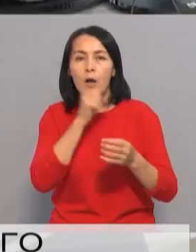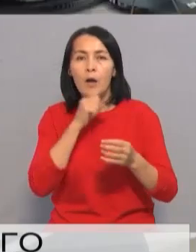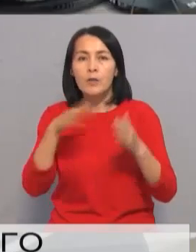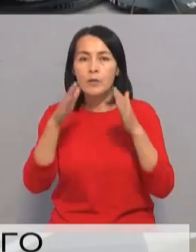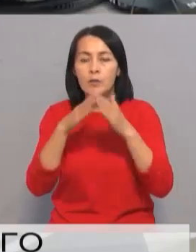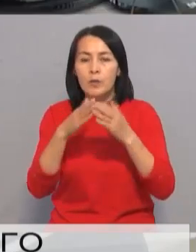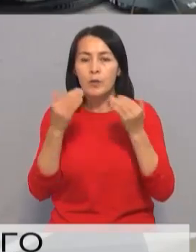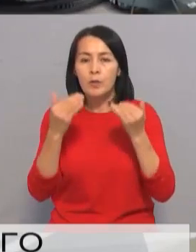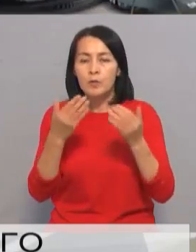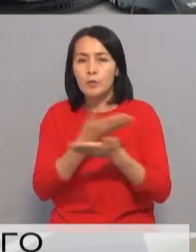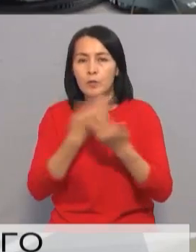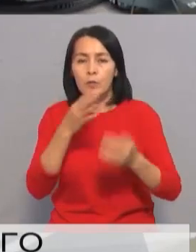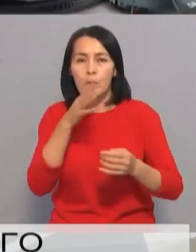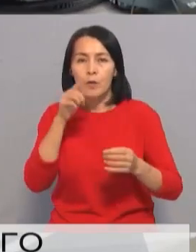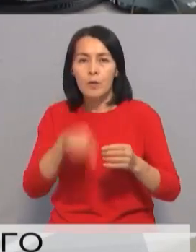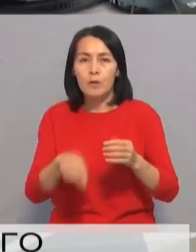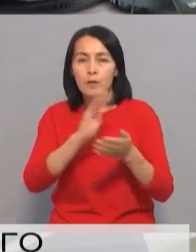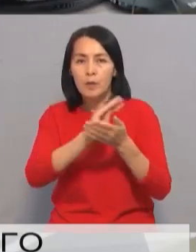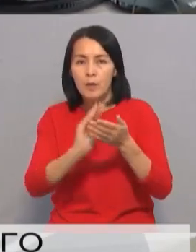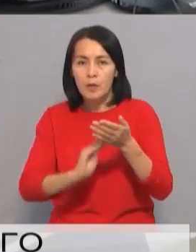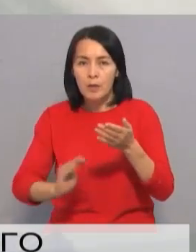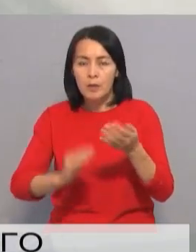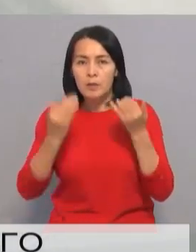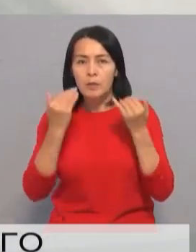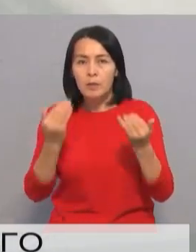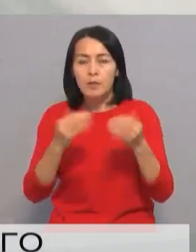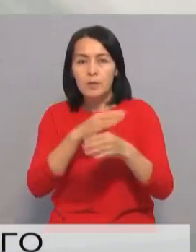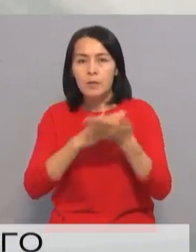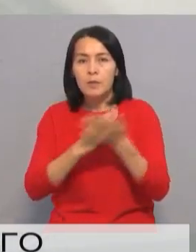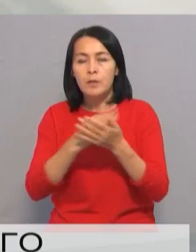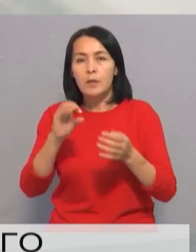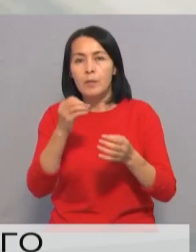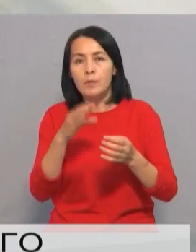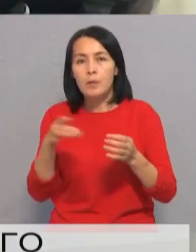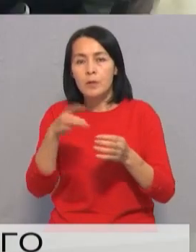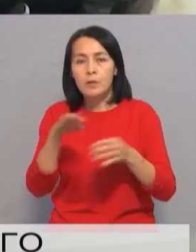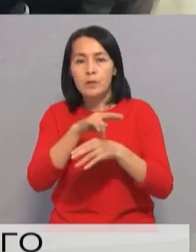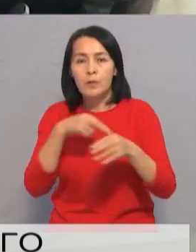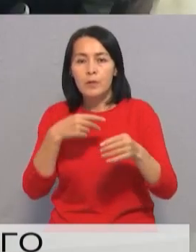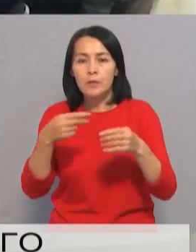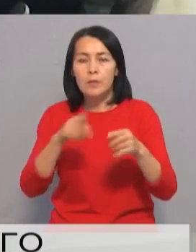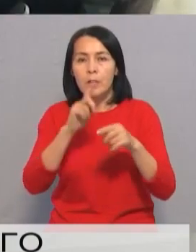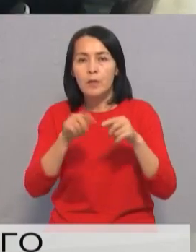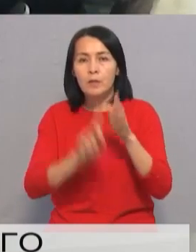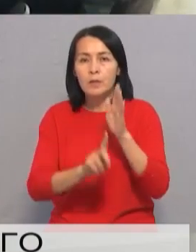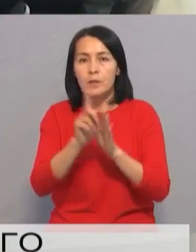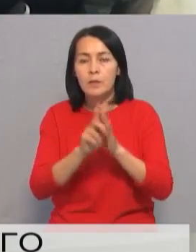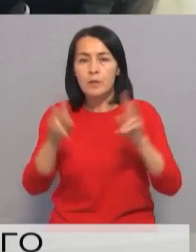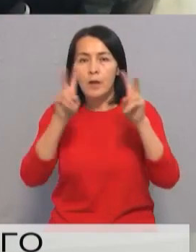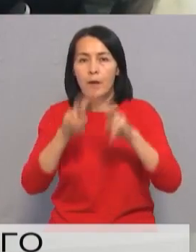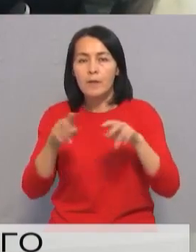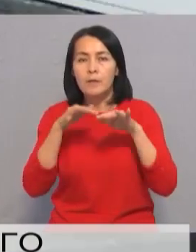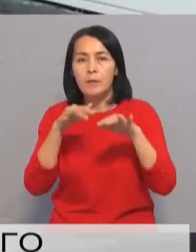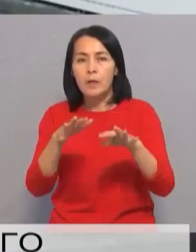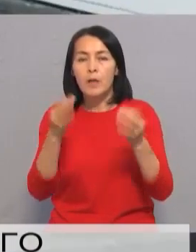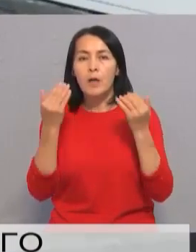из дома при ее отсутствии. Зарегистрировав заявление в ЕРДР, сотрудники Имбекшинского районного управления полиции приступили к расследованию факта. В